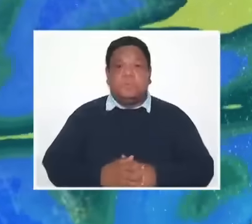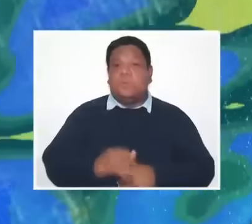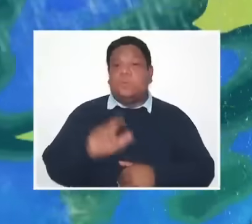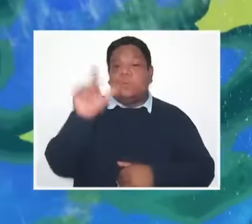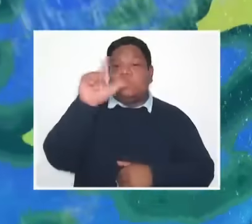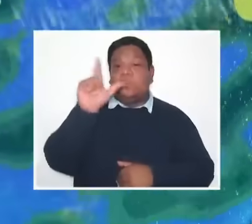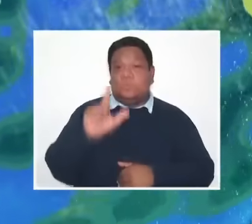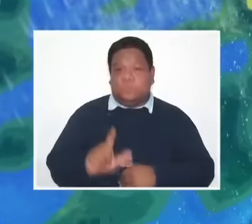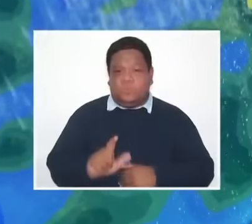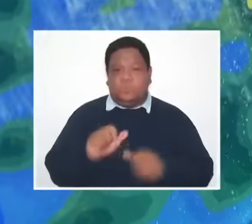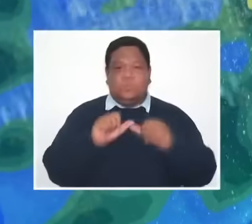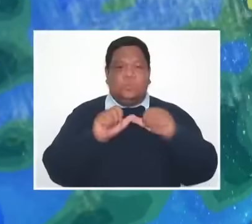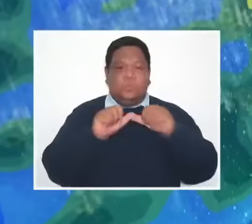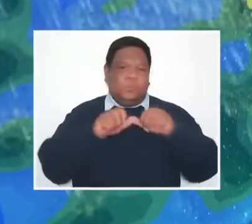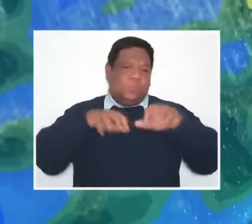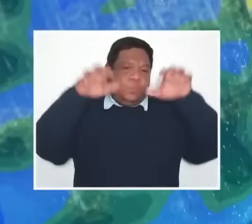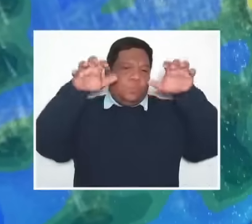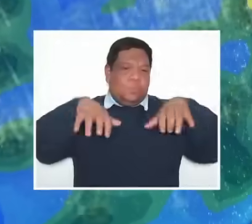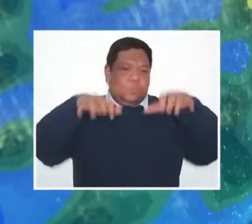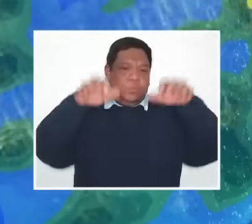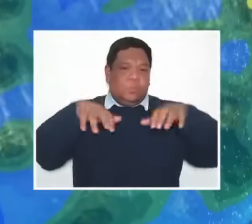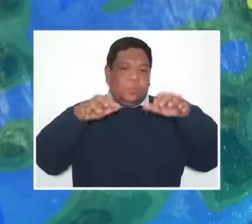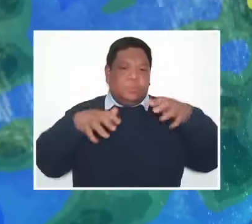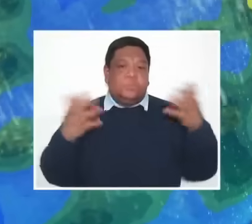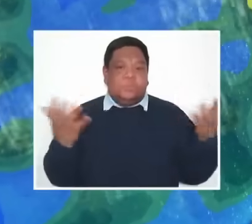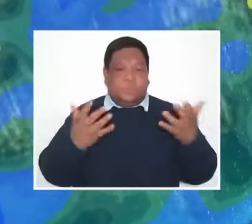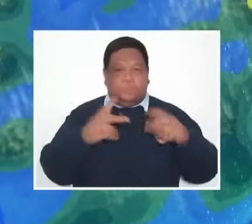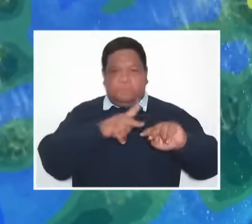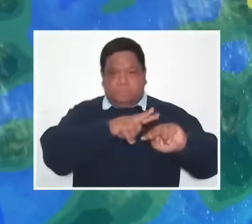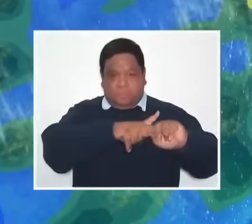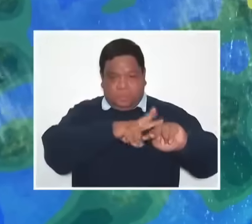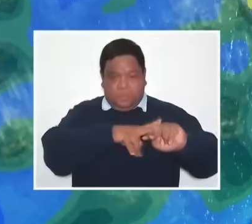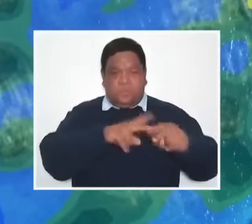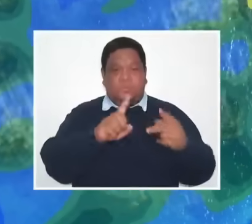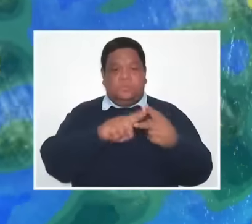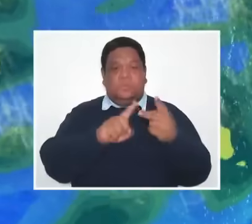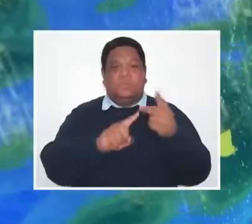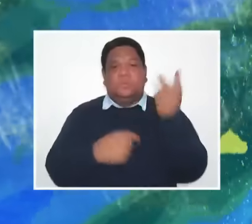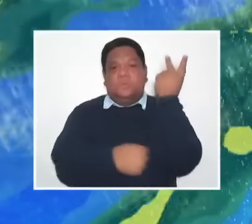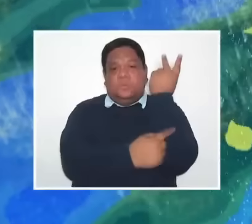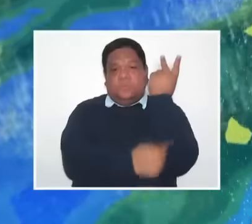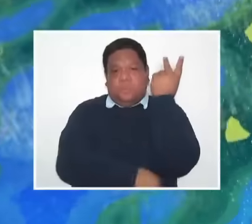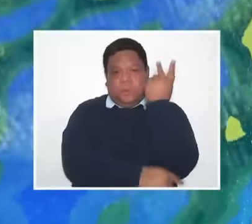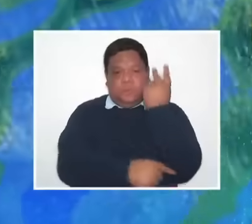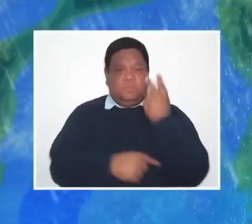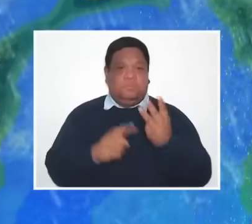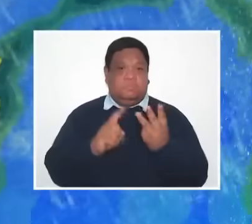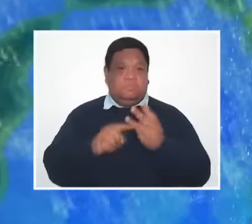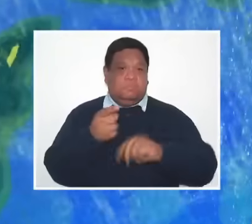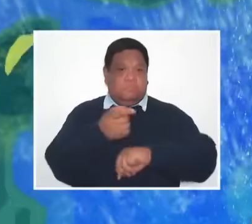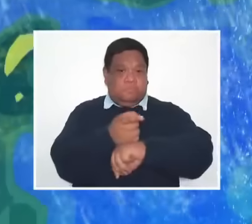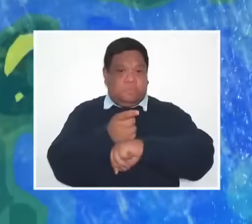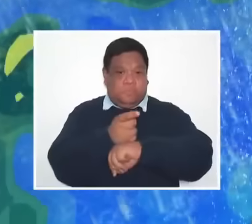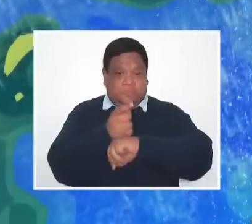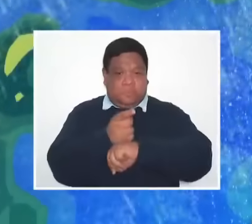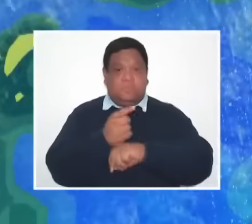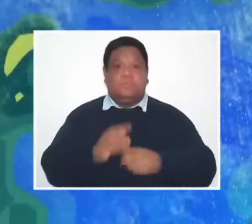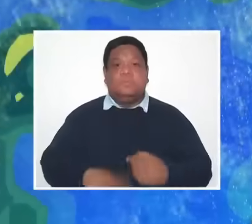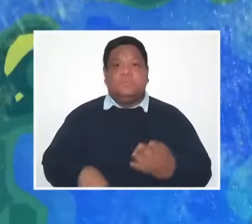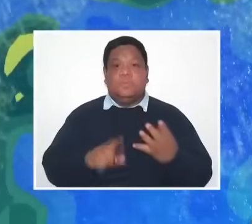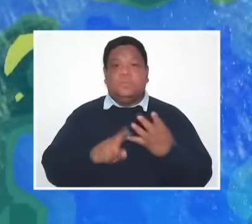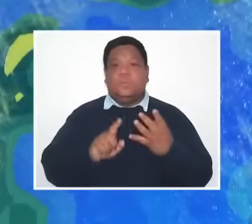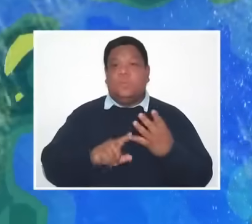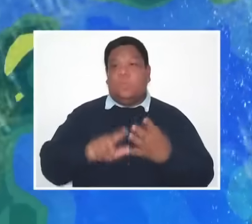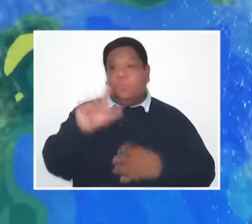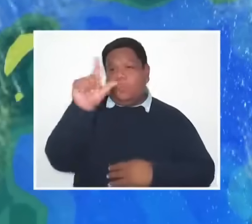dito po sa may western part ng Pangasinan, sa may Zambales at Bataan sa umaga. Buong Luzon naman na ang ulanin pagsapit ng